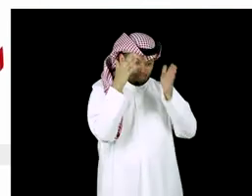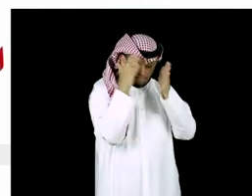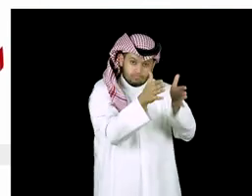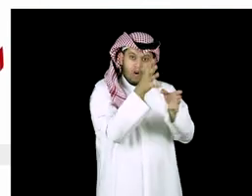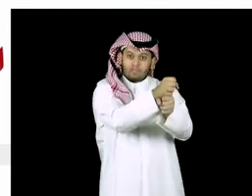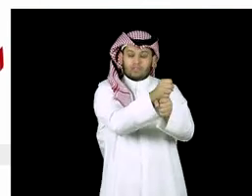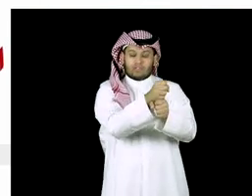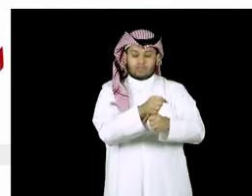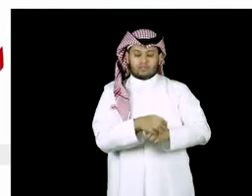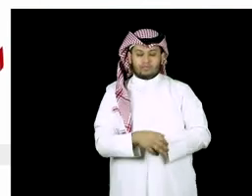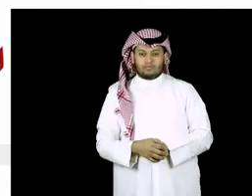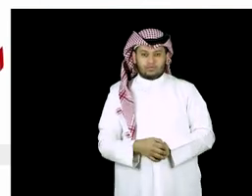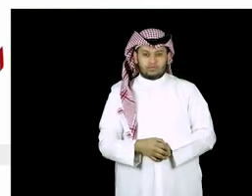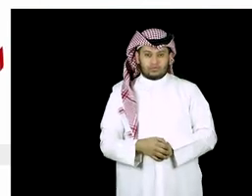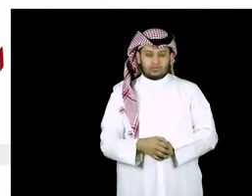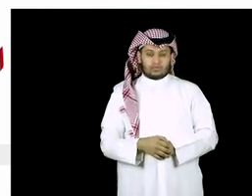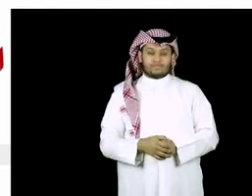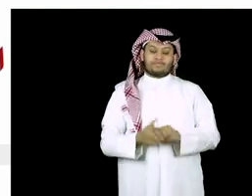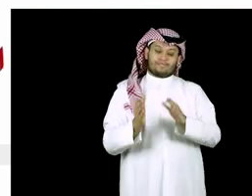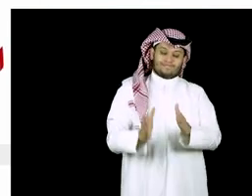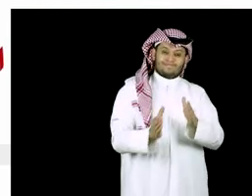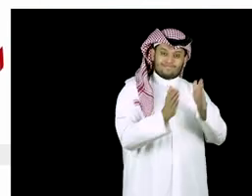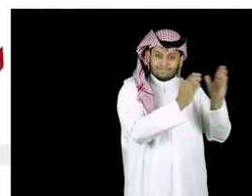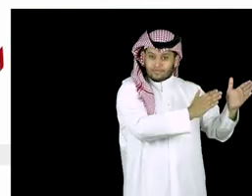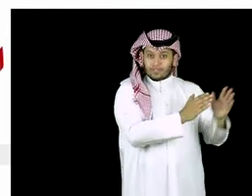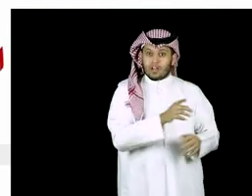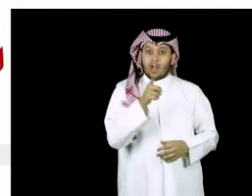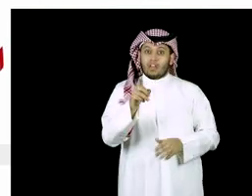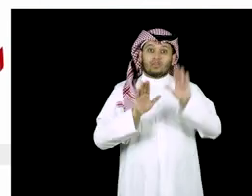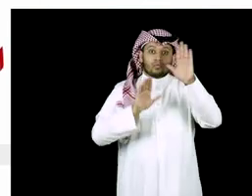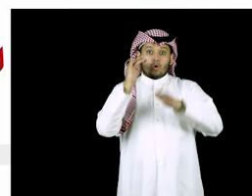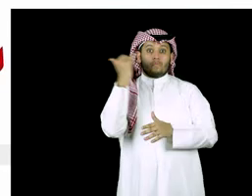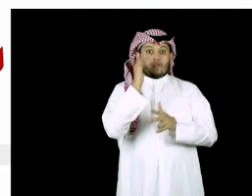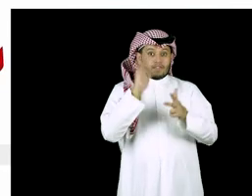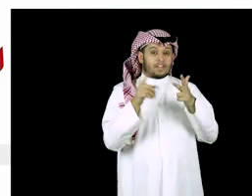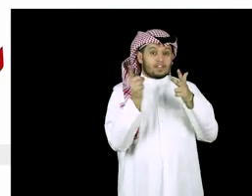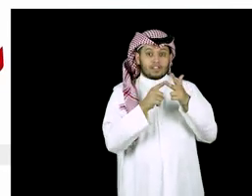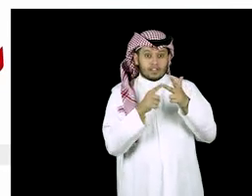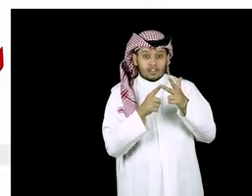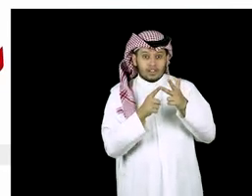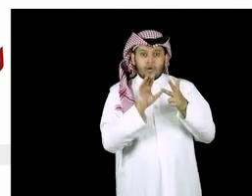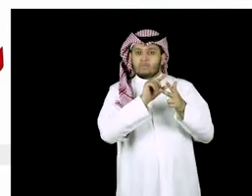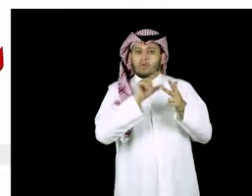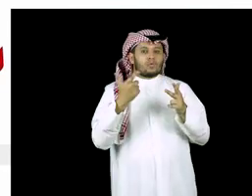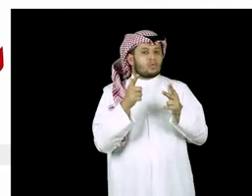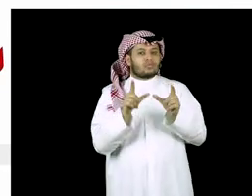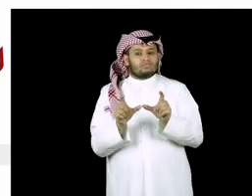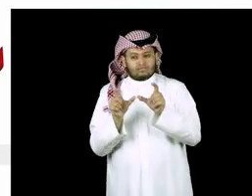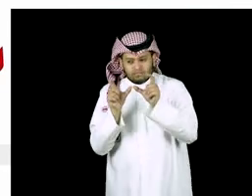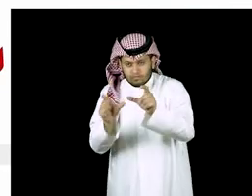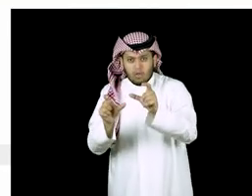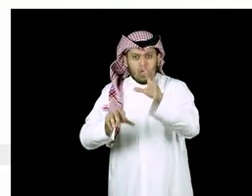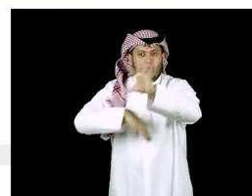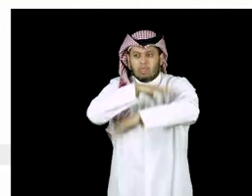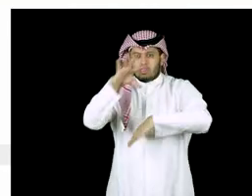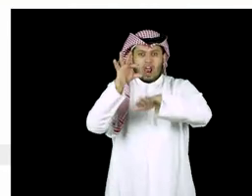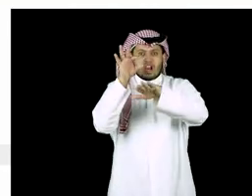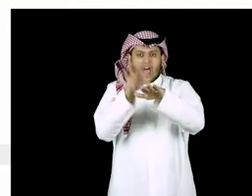الأمر الثالث من أهمية الشورى وقاية المجتمع من الاضطرابات وعدم